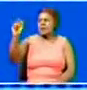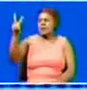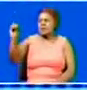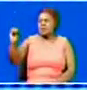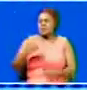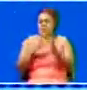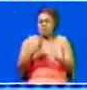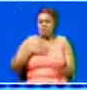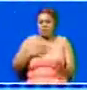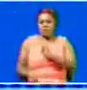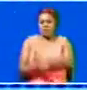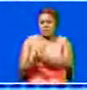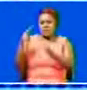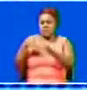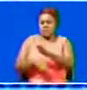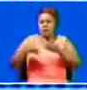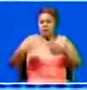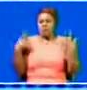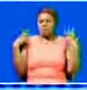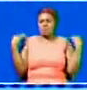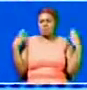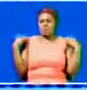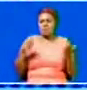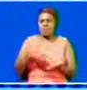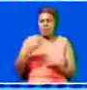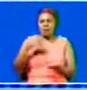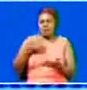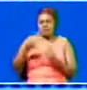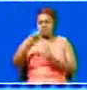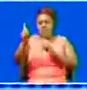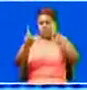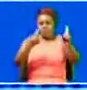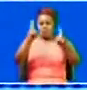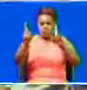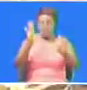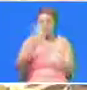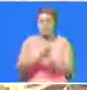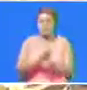Caroline B anaeleza zaidi kuhusu zoezi ambalo limezidi kukumbwa na maswali mengi.